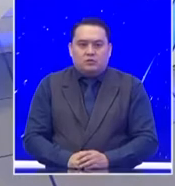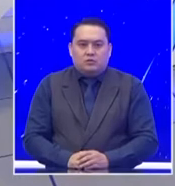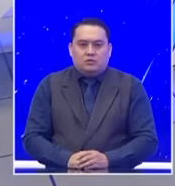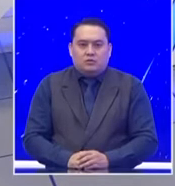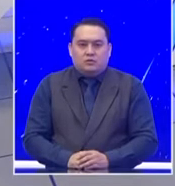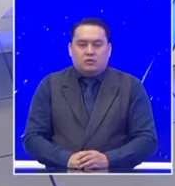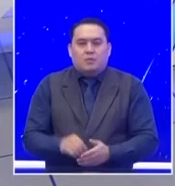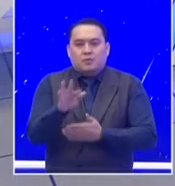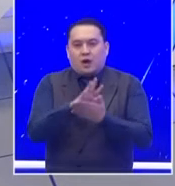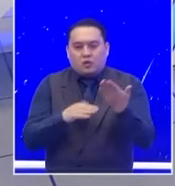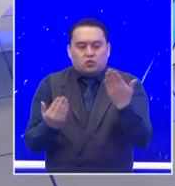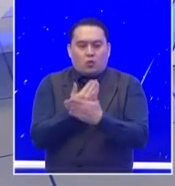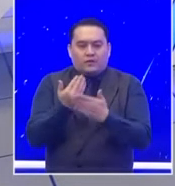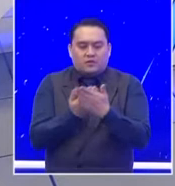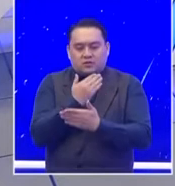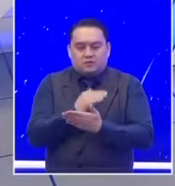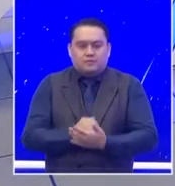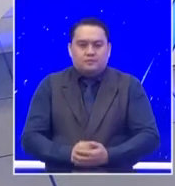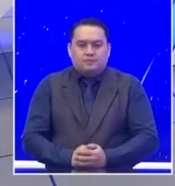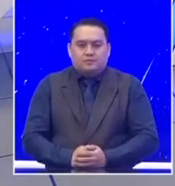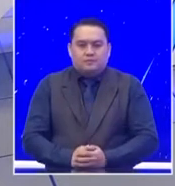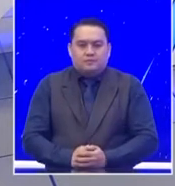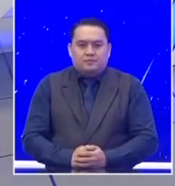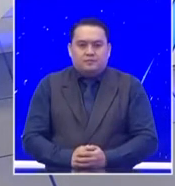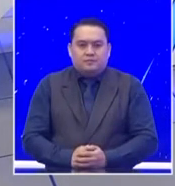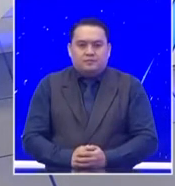Мы продолжаем наш выпуск. Смотрите далее.